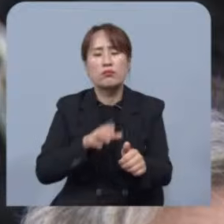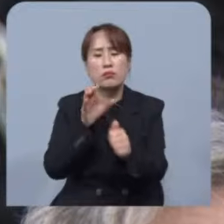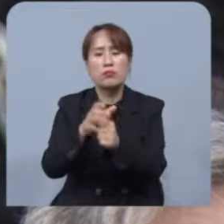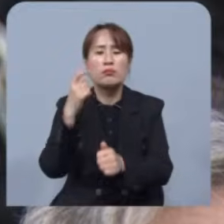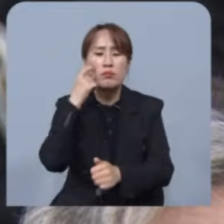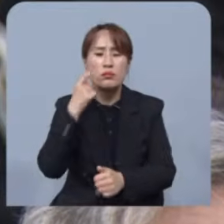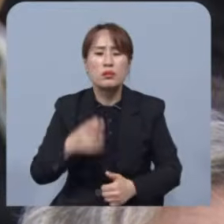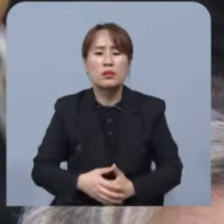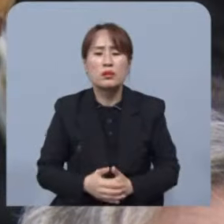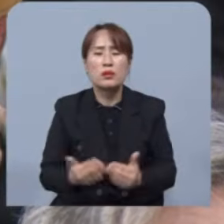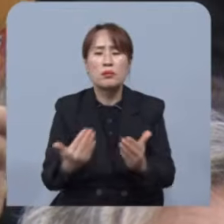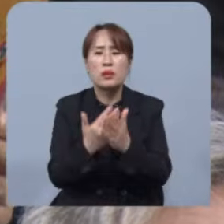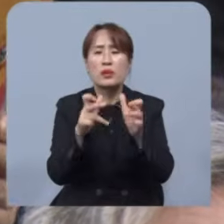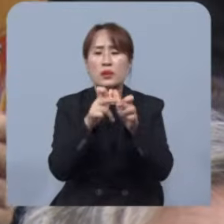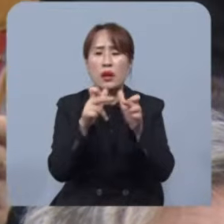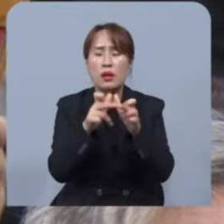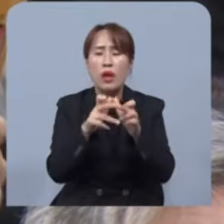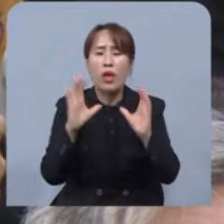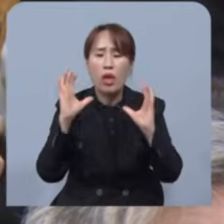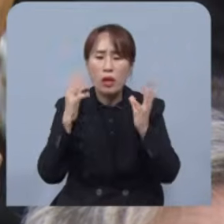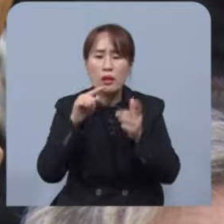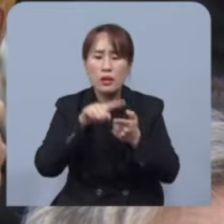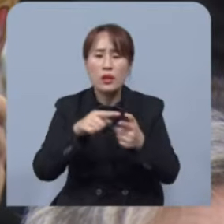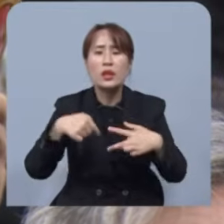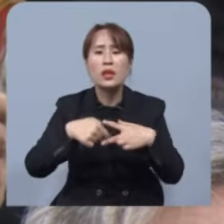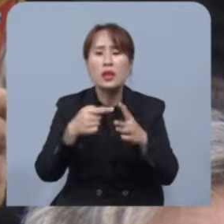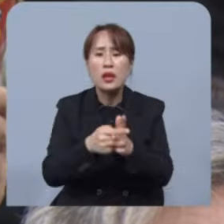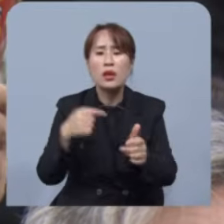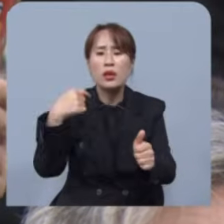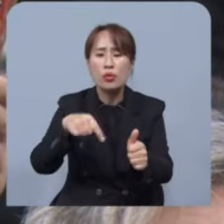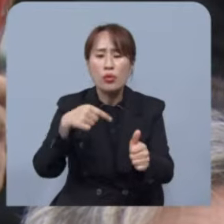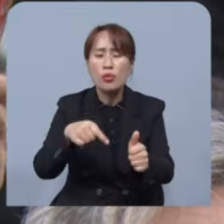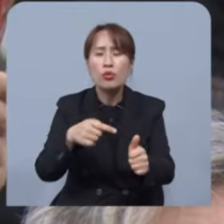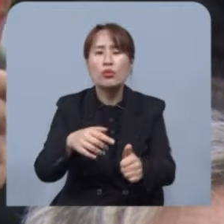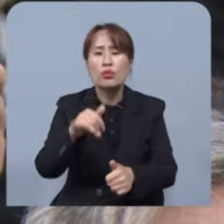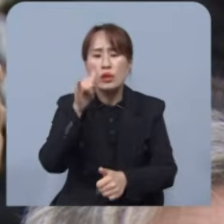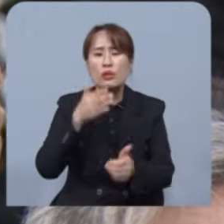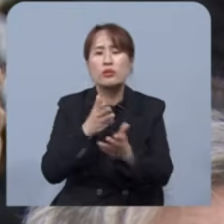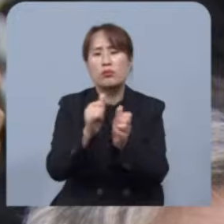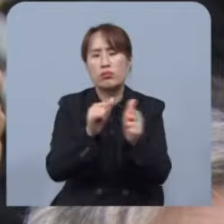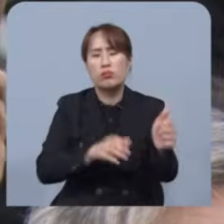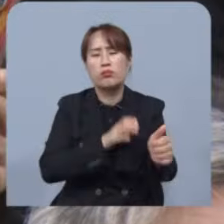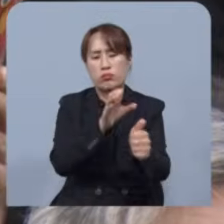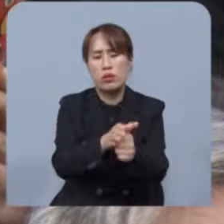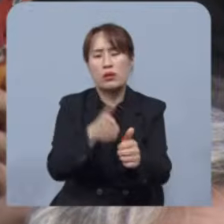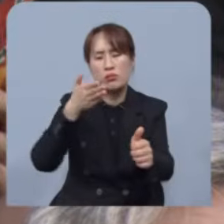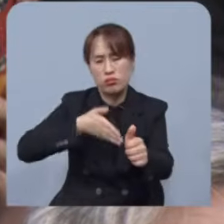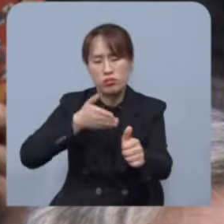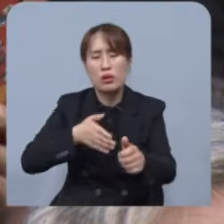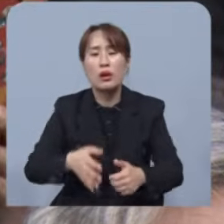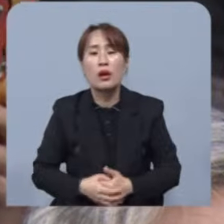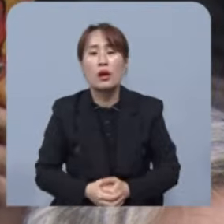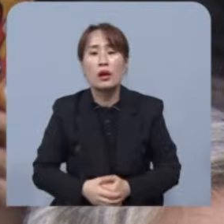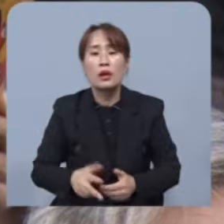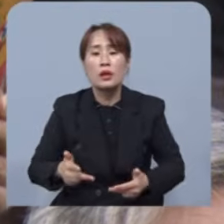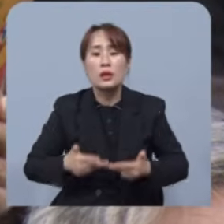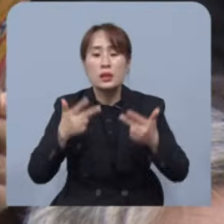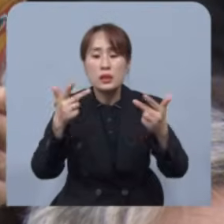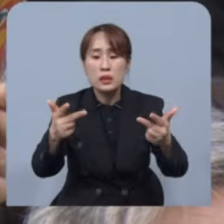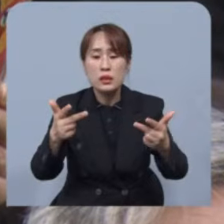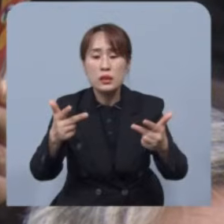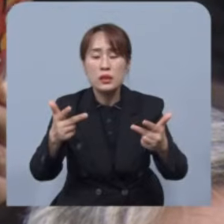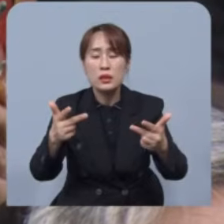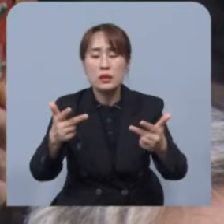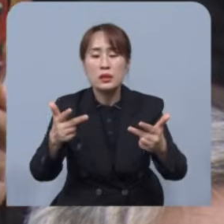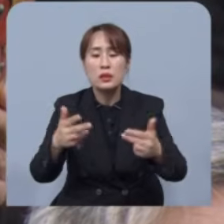없습니다. 발달장애 아이들에 대한 최소한의 이해와 교육이 되어 있는 인력이 배치되면 좋겠습니다. 자원봉사자의